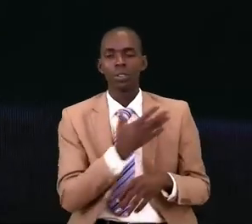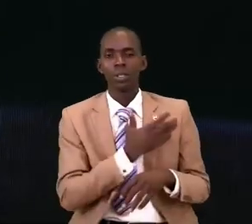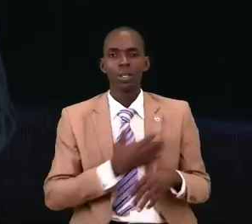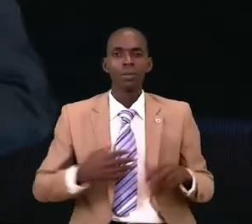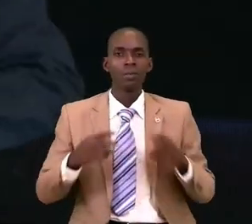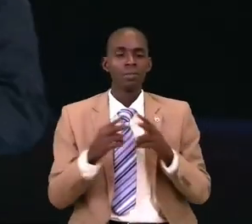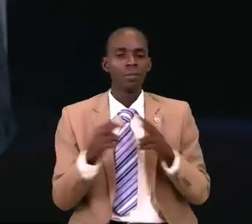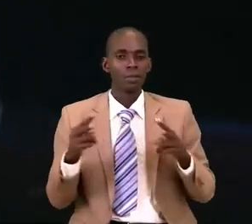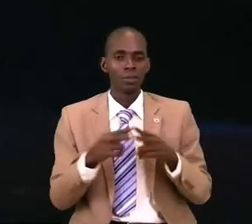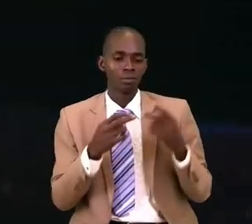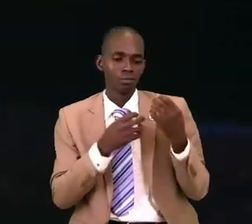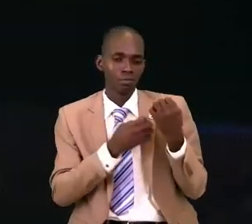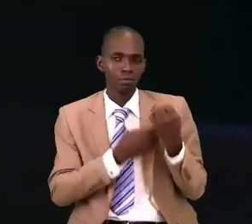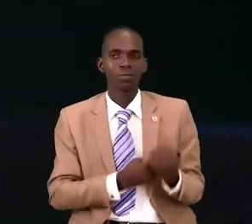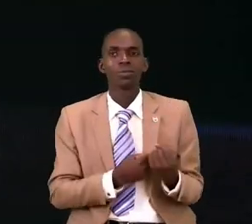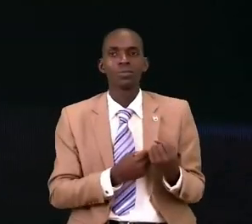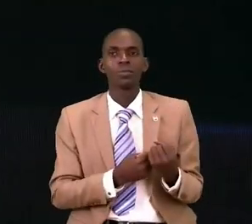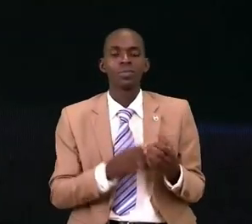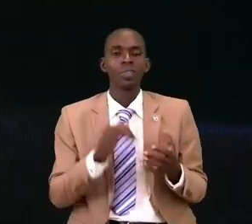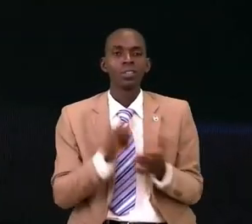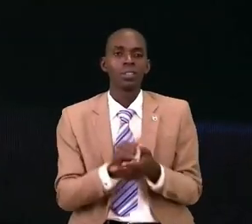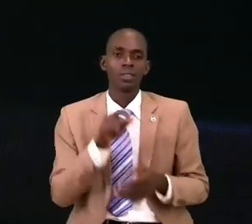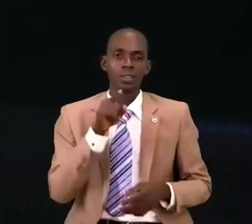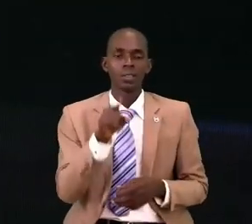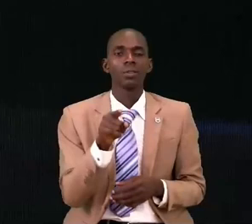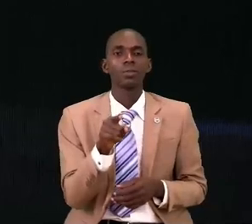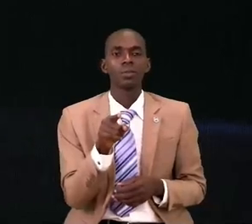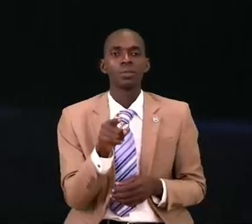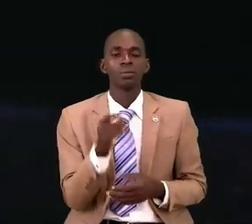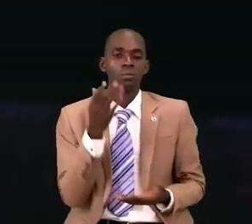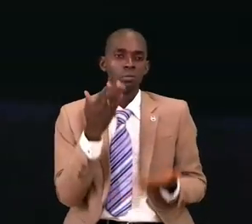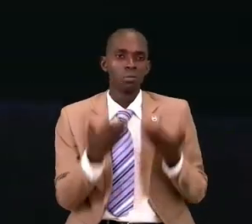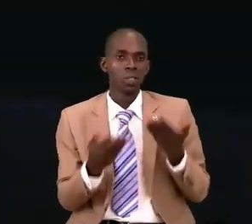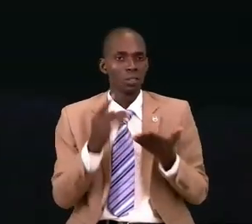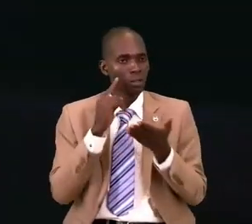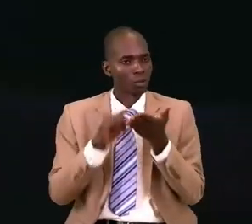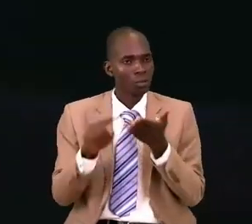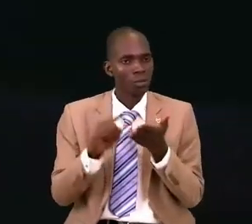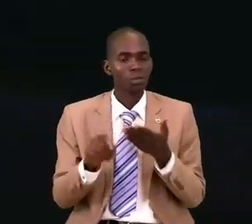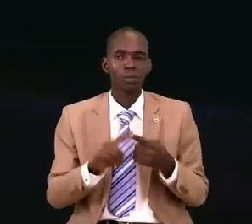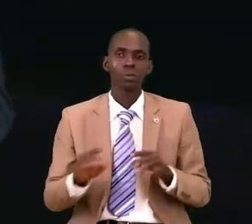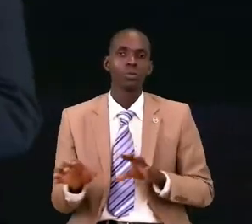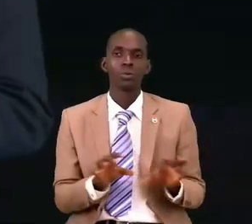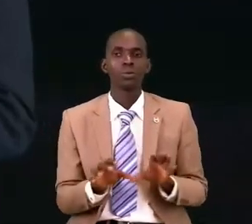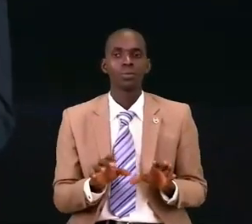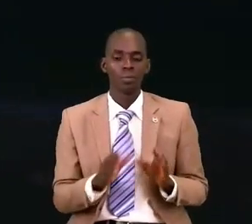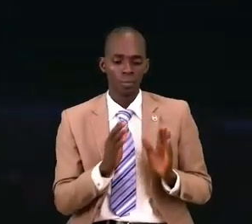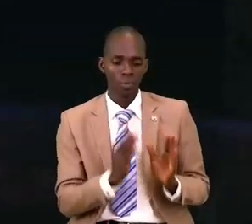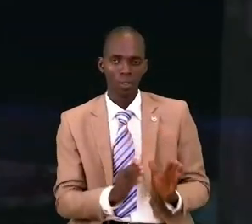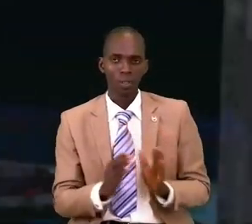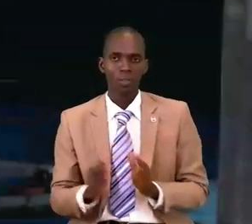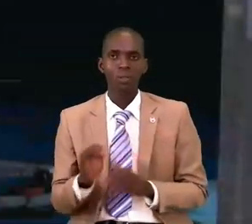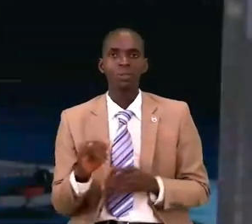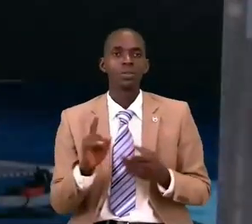fidèlement selon toute la loi que Moïse, mon serviteur, t'as prescrite.